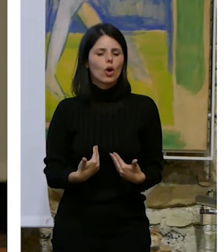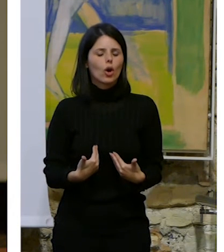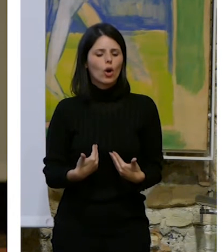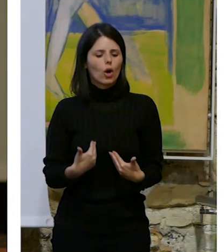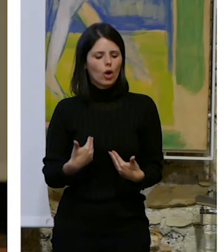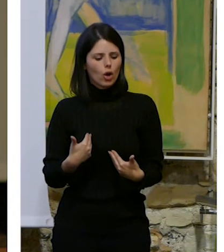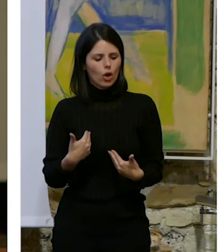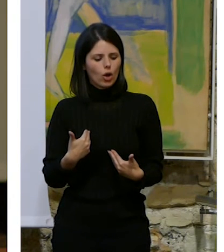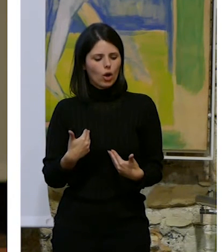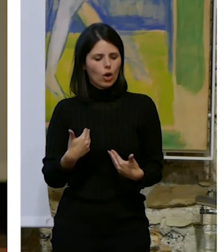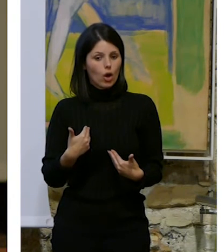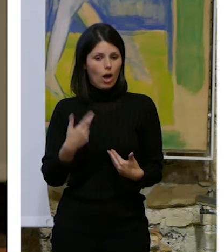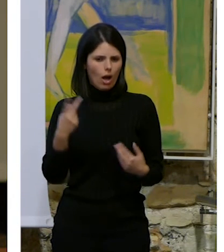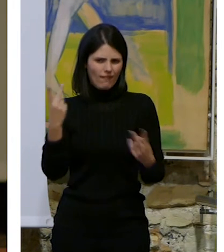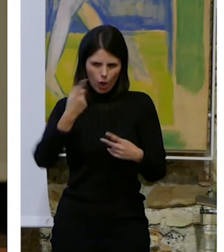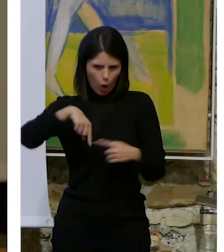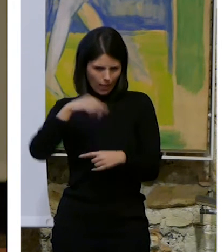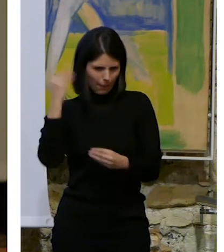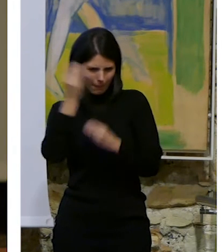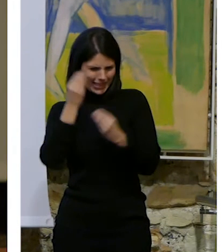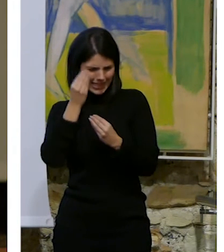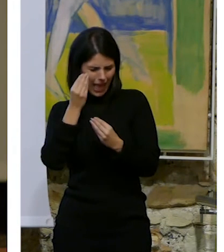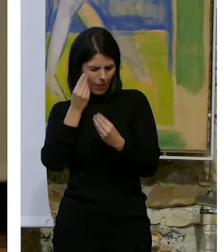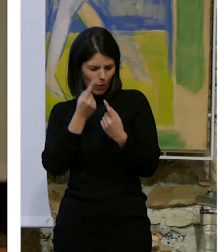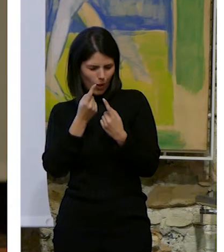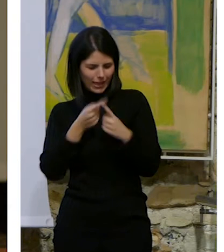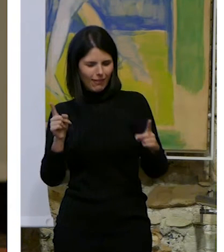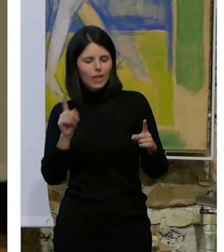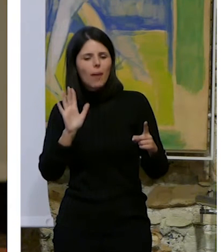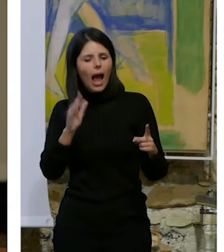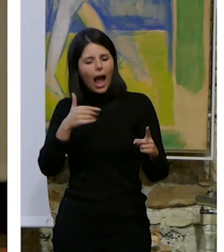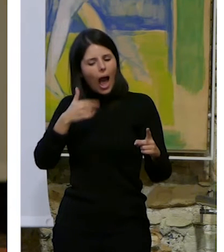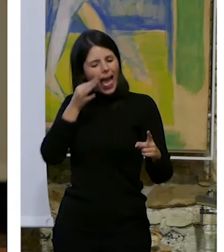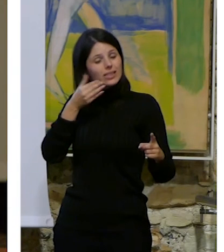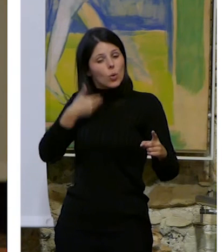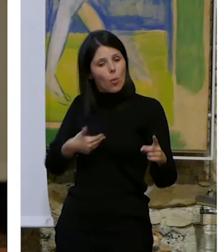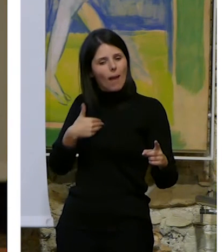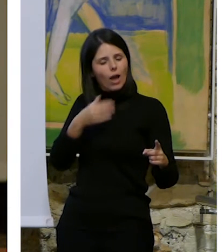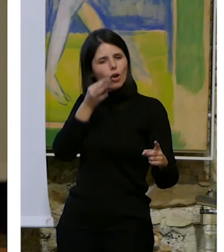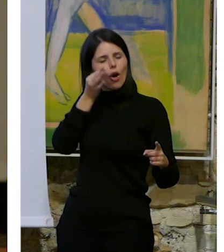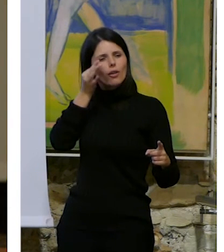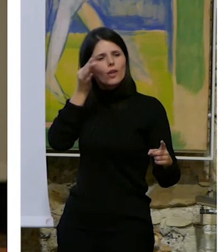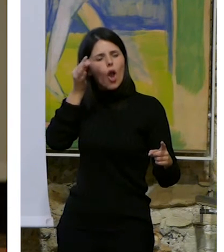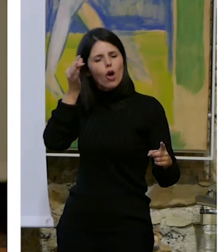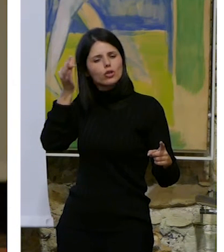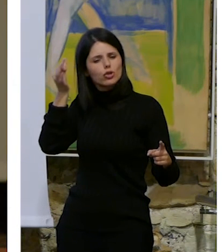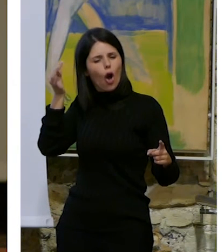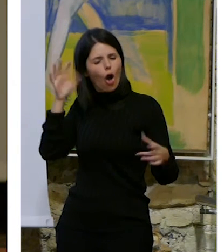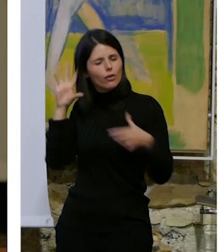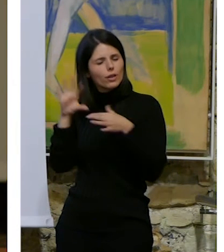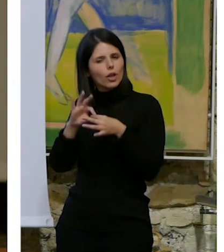contrariamente a quello che noi pensiamo, da un punto di vista filosofico, con una certa lentezza,